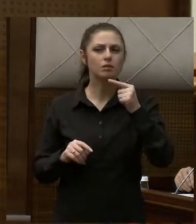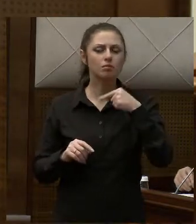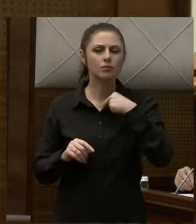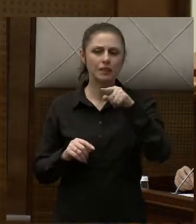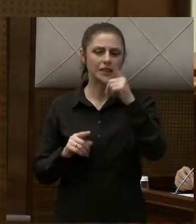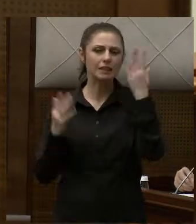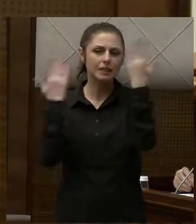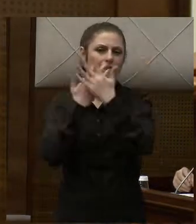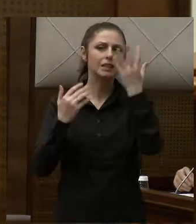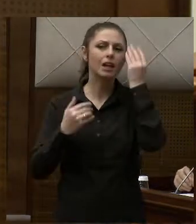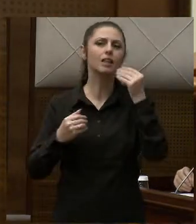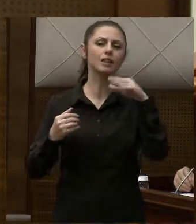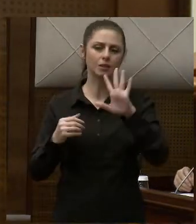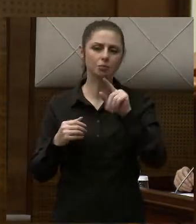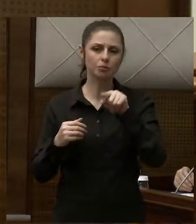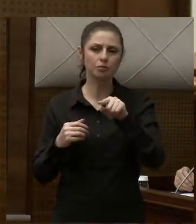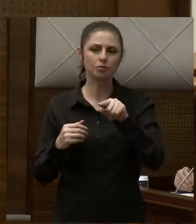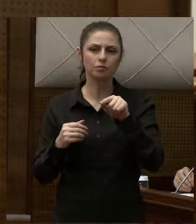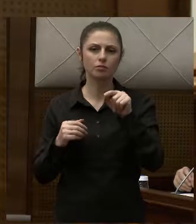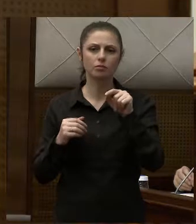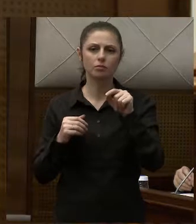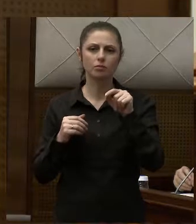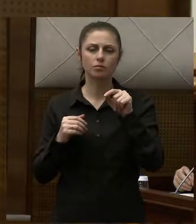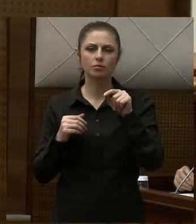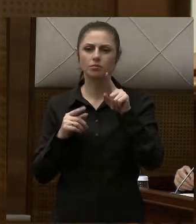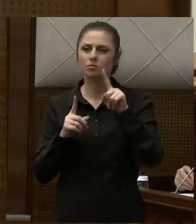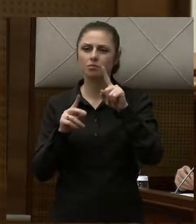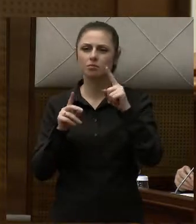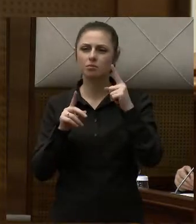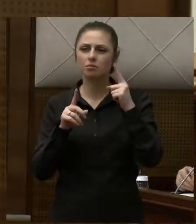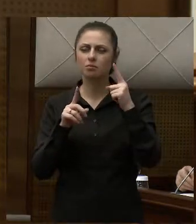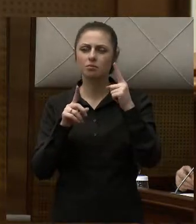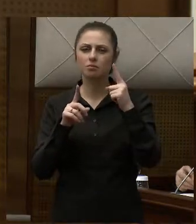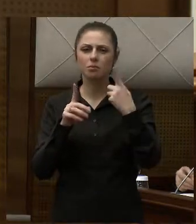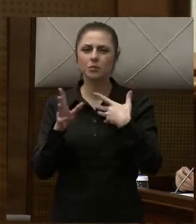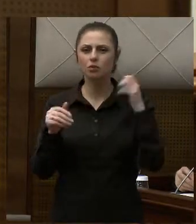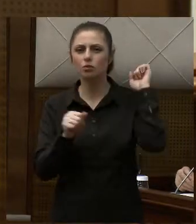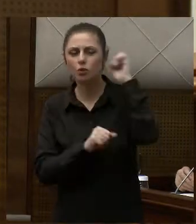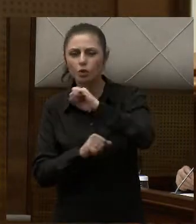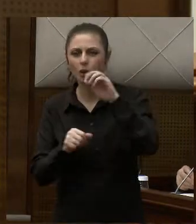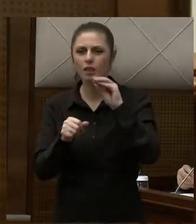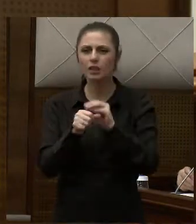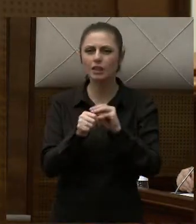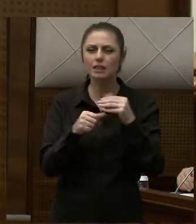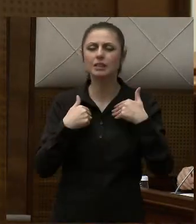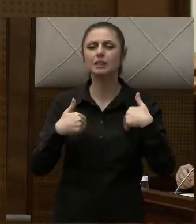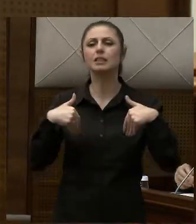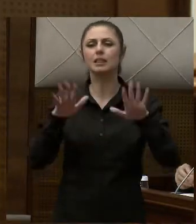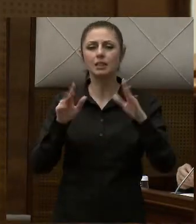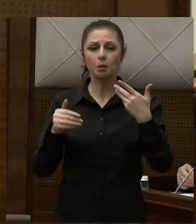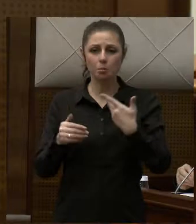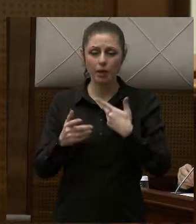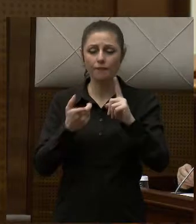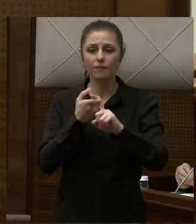yanlış anlaşılmasın, buradan mal bulmuş muharibi gibi bir şeylerin üzerine saldırma sevdasında değiliz. Ben ve arkadaşlarım